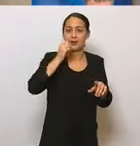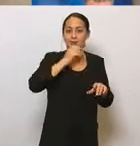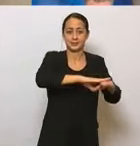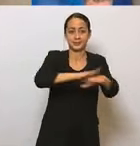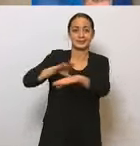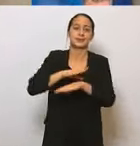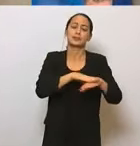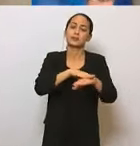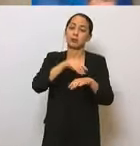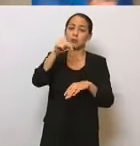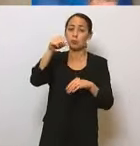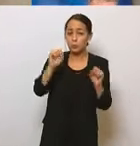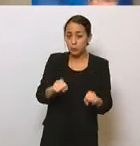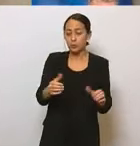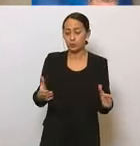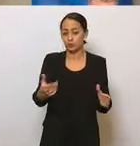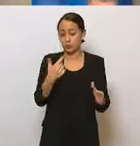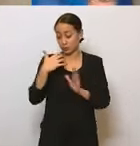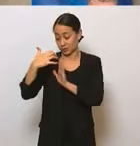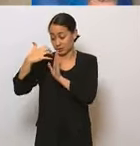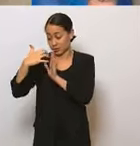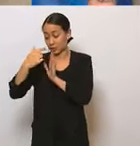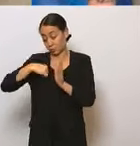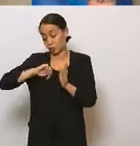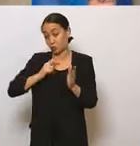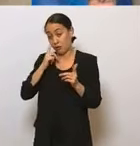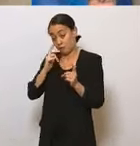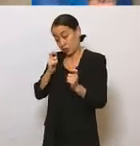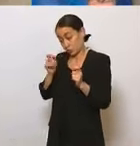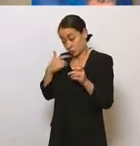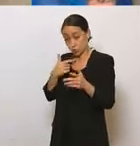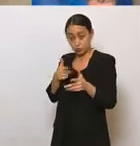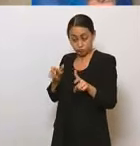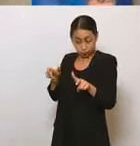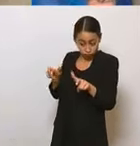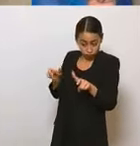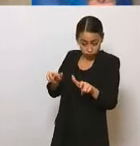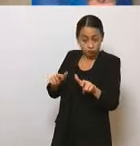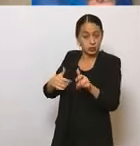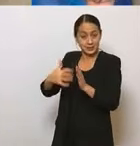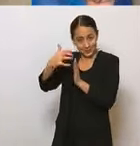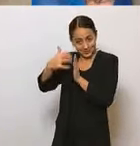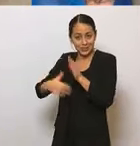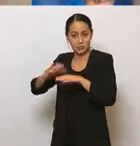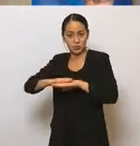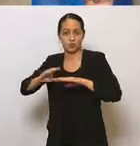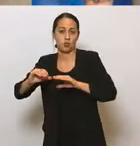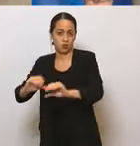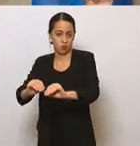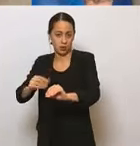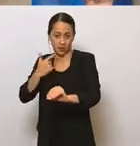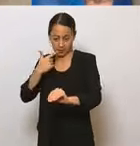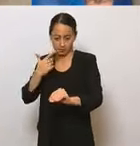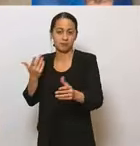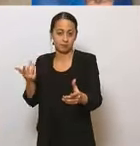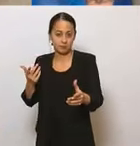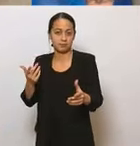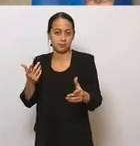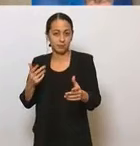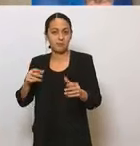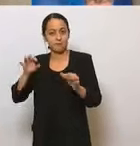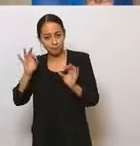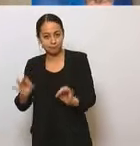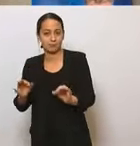soit appliqué et à ce qu'on puisse enfin rééquilibrer et avoir une concurrence loyale sur le marché du